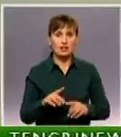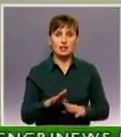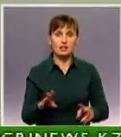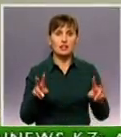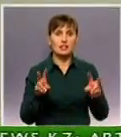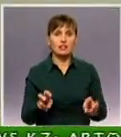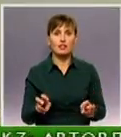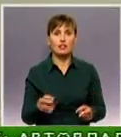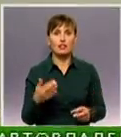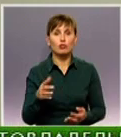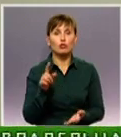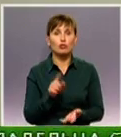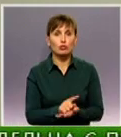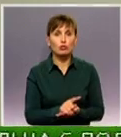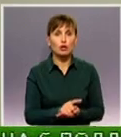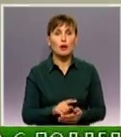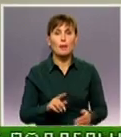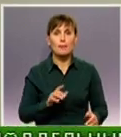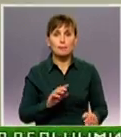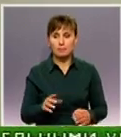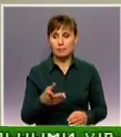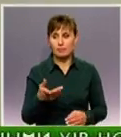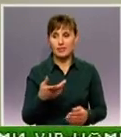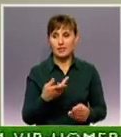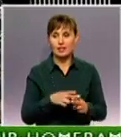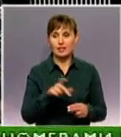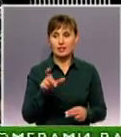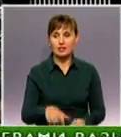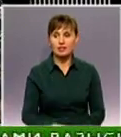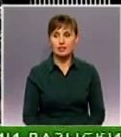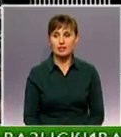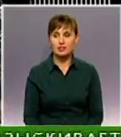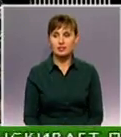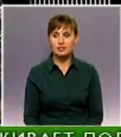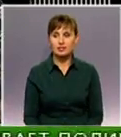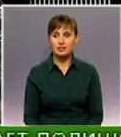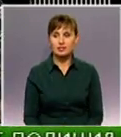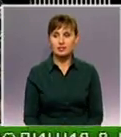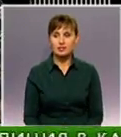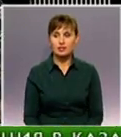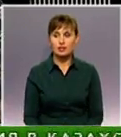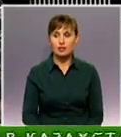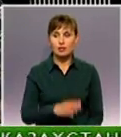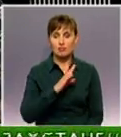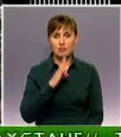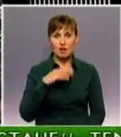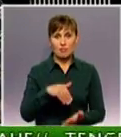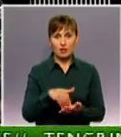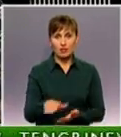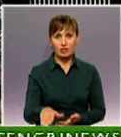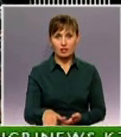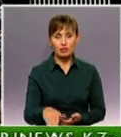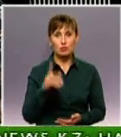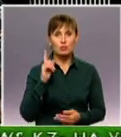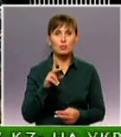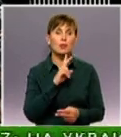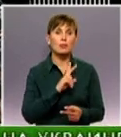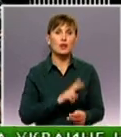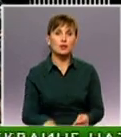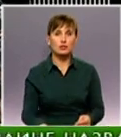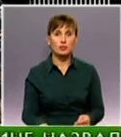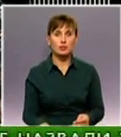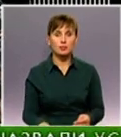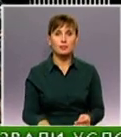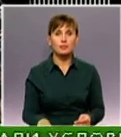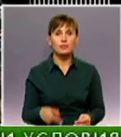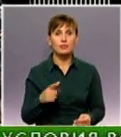называют его должность менеджер по умиления отказалась от котёнка он маленький совсем на думал пропадёт и